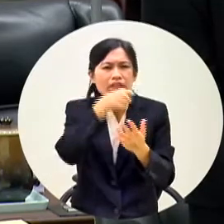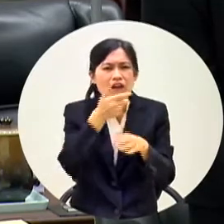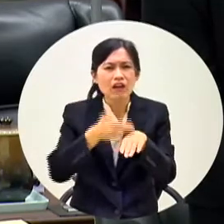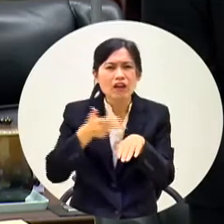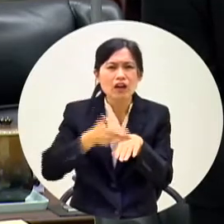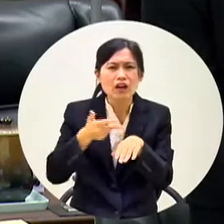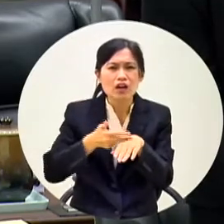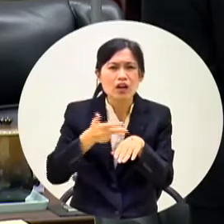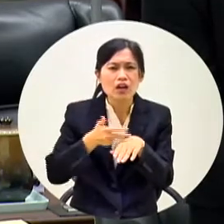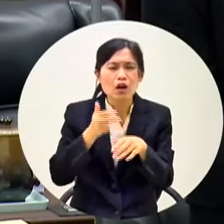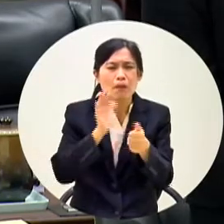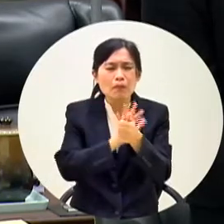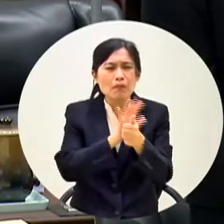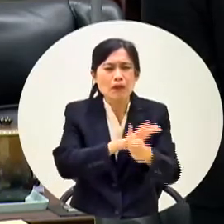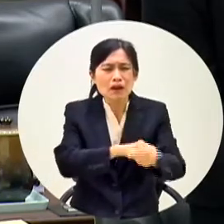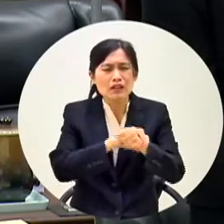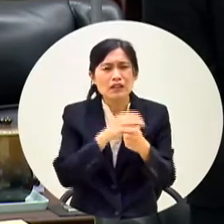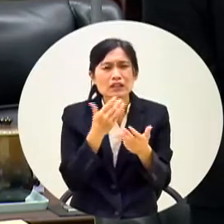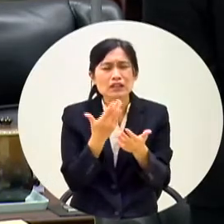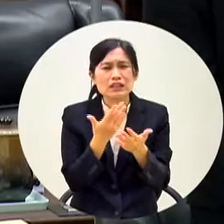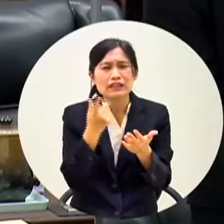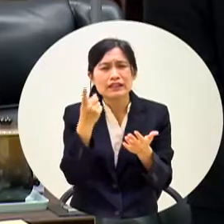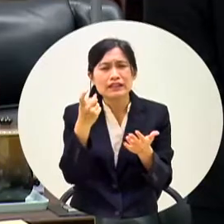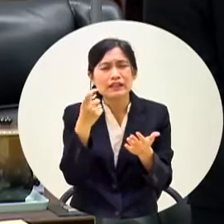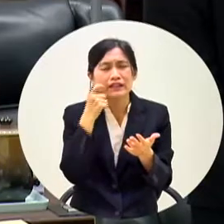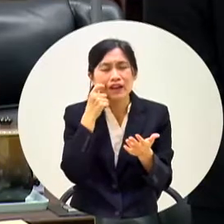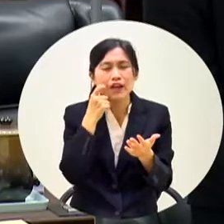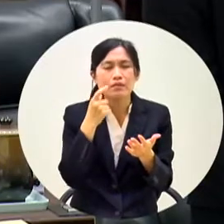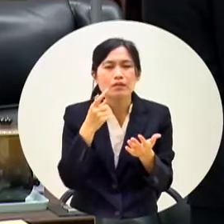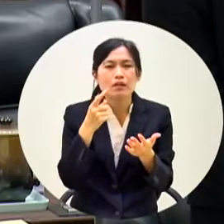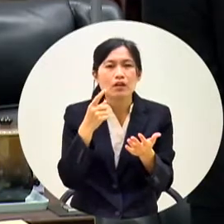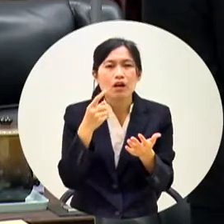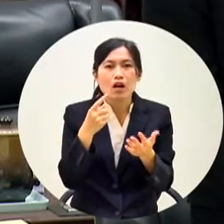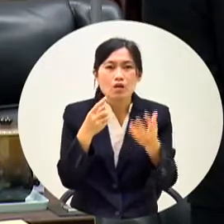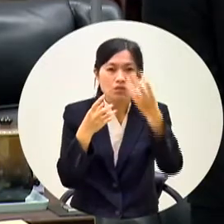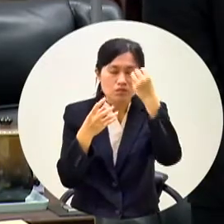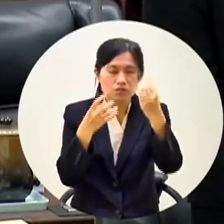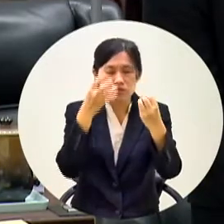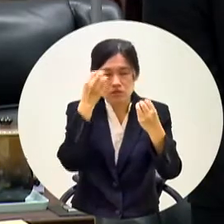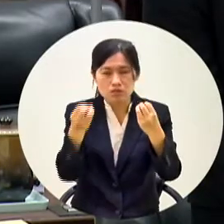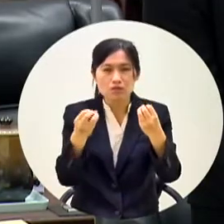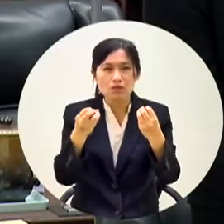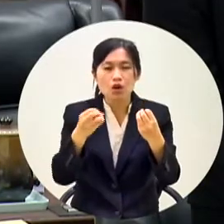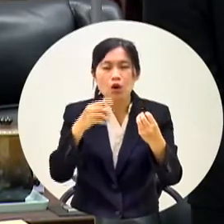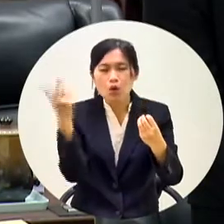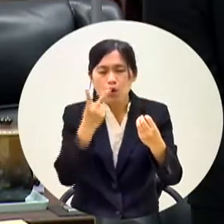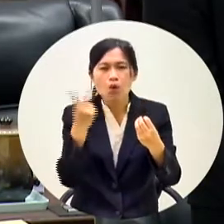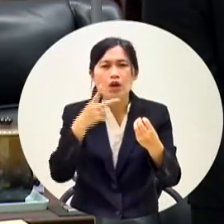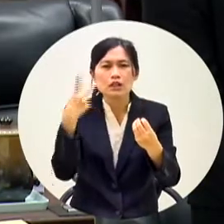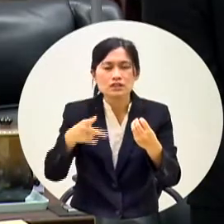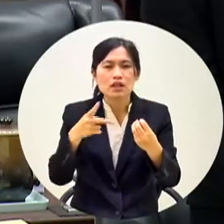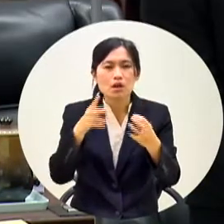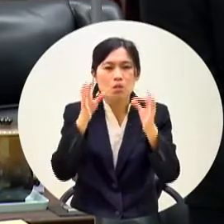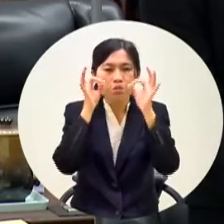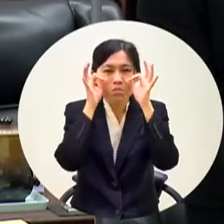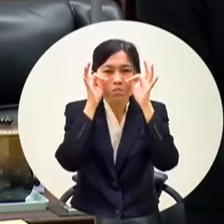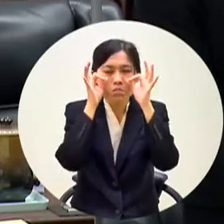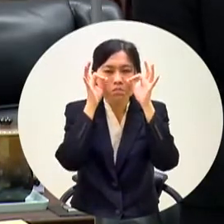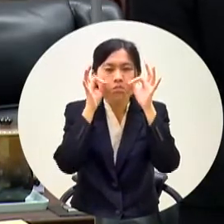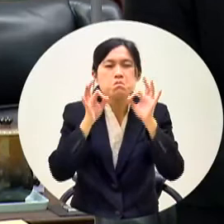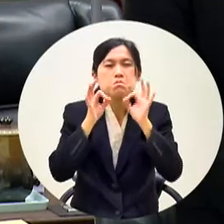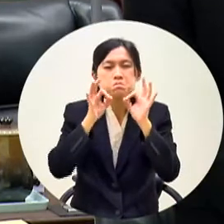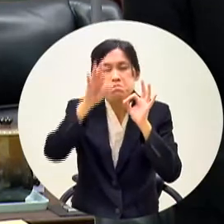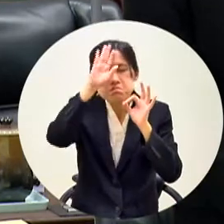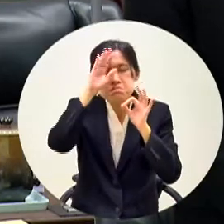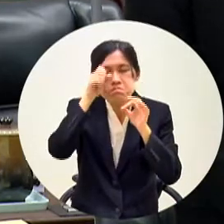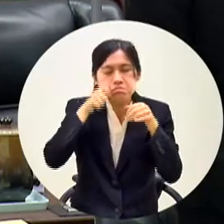救他一命，所以他面临一个选择，就是要么就把眼睛摘除，要么就是让癌细胞不断的扩散，危及到他的生命。所以在这个两